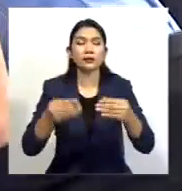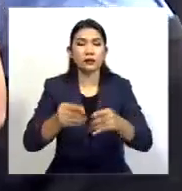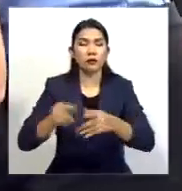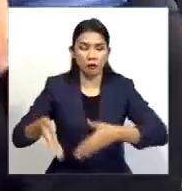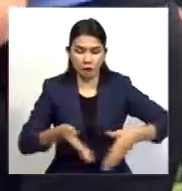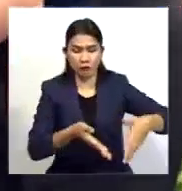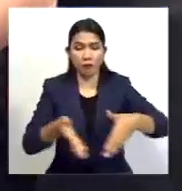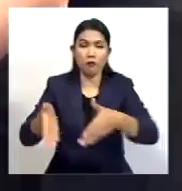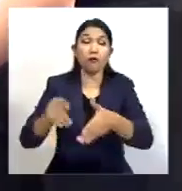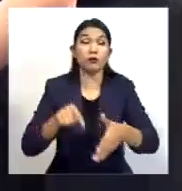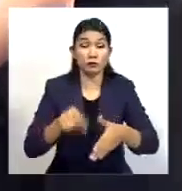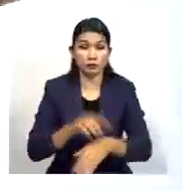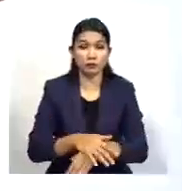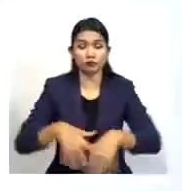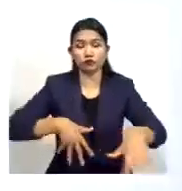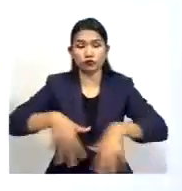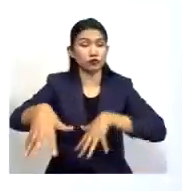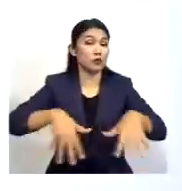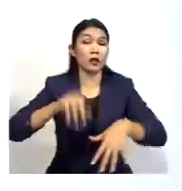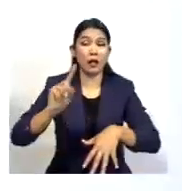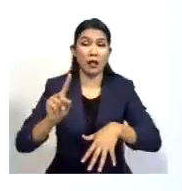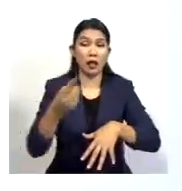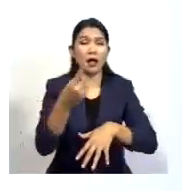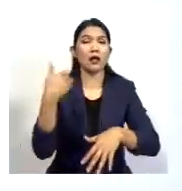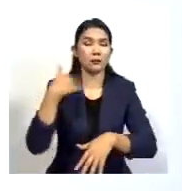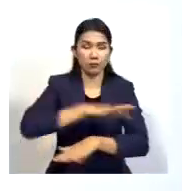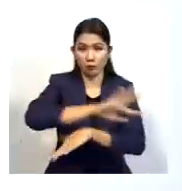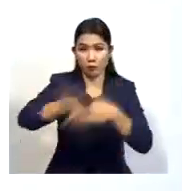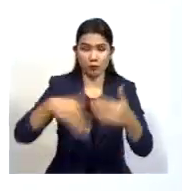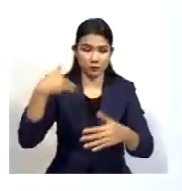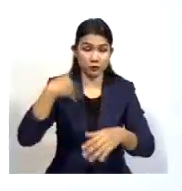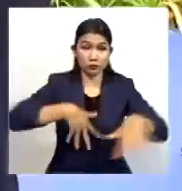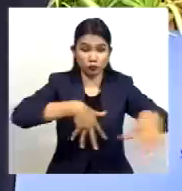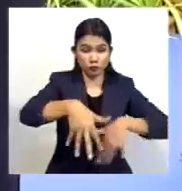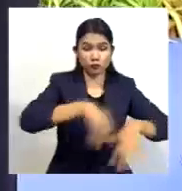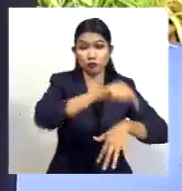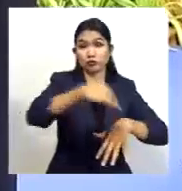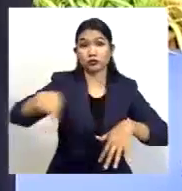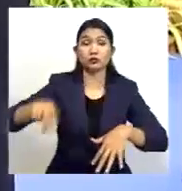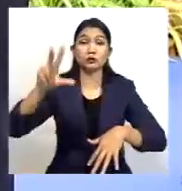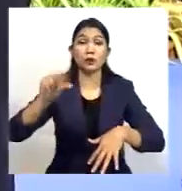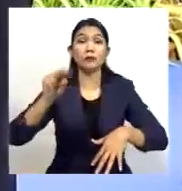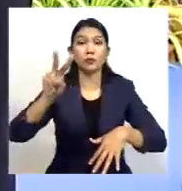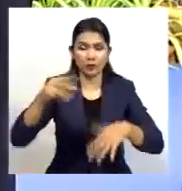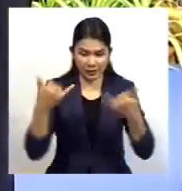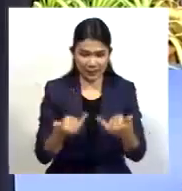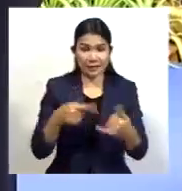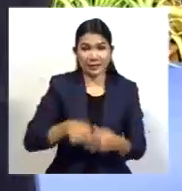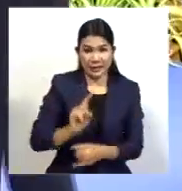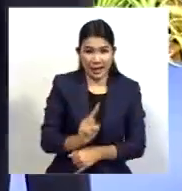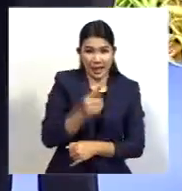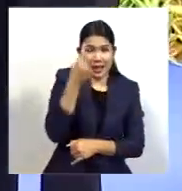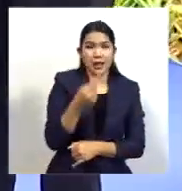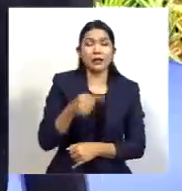ประชากรครับซึ่งเป็นชุมชนแรกจากทั้งหมด32ชุมชนในเขตกรุงเทพมหานครและ6หมู่บ้านในเ